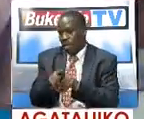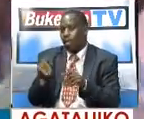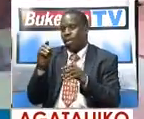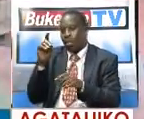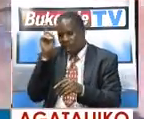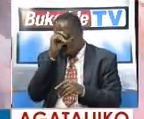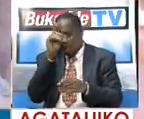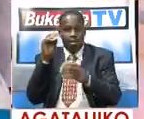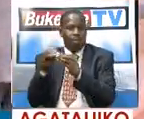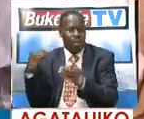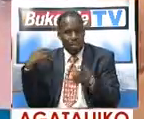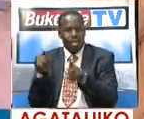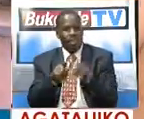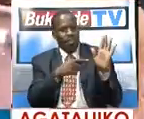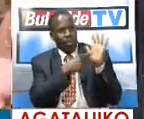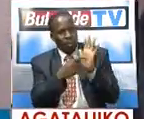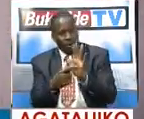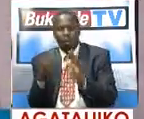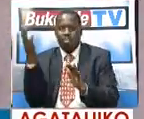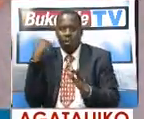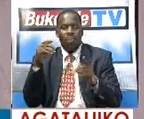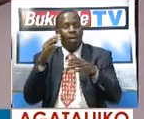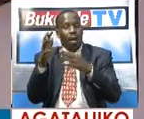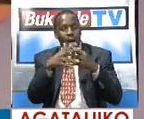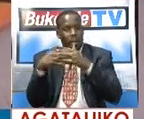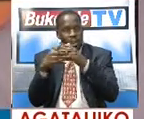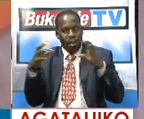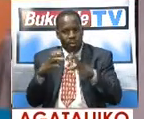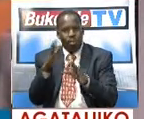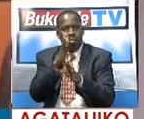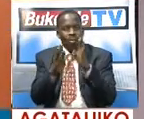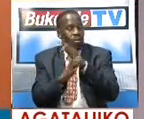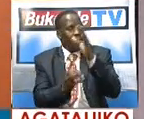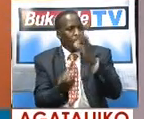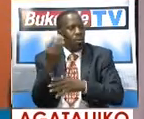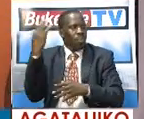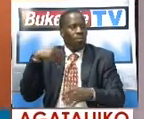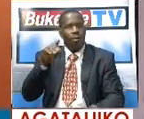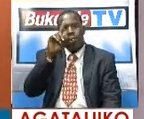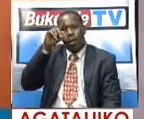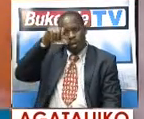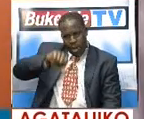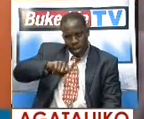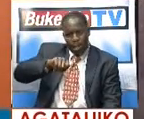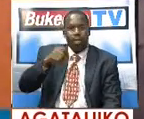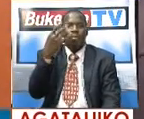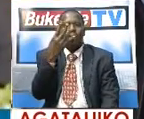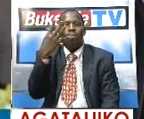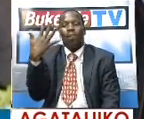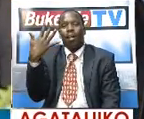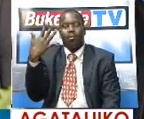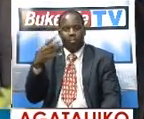Nakibinge ng'asose kumulaga ejjinja eryasimbibwa Abamerika nga batandikawo essomero eryo mu mwaka gwa